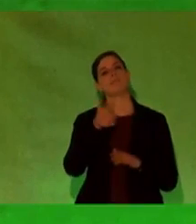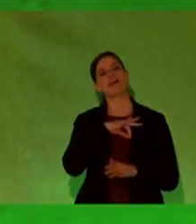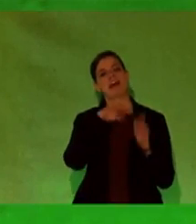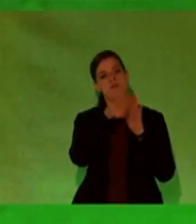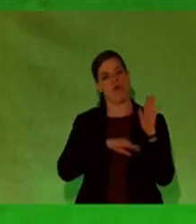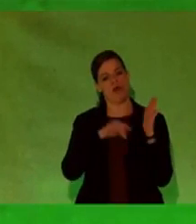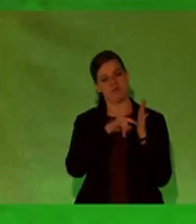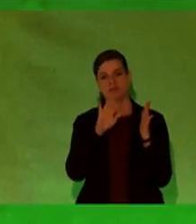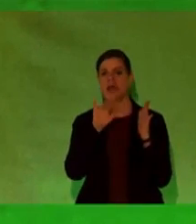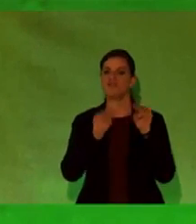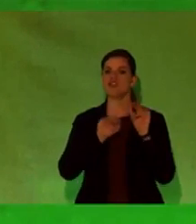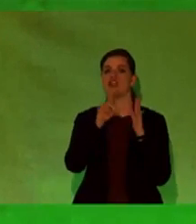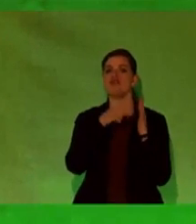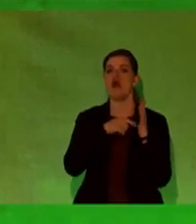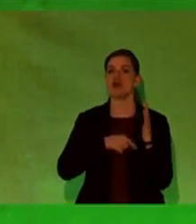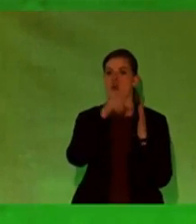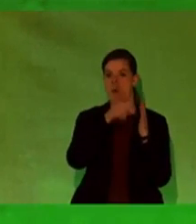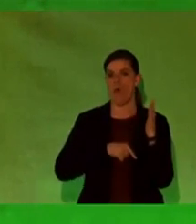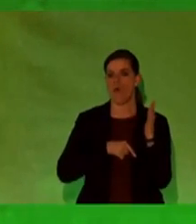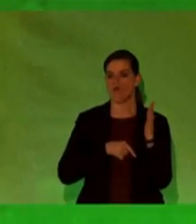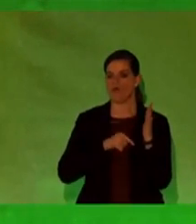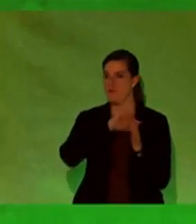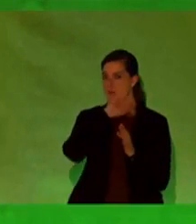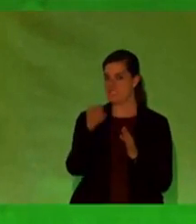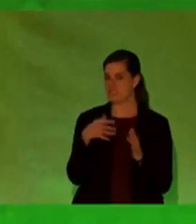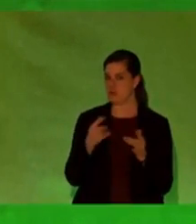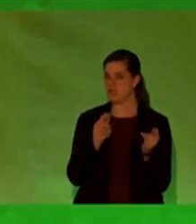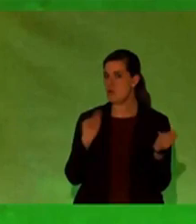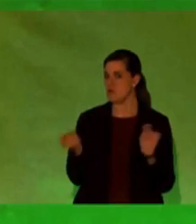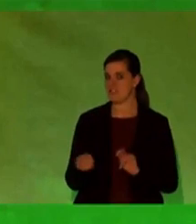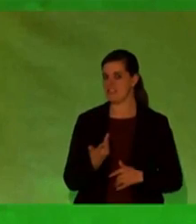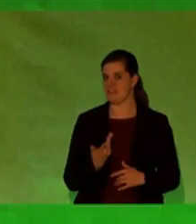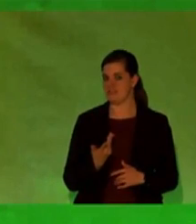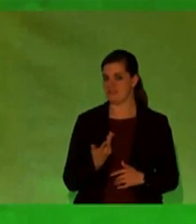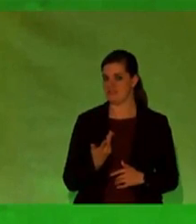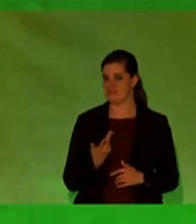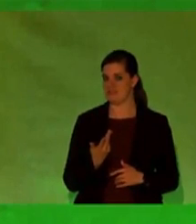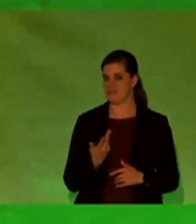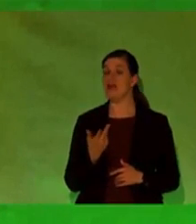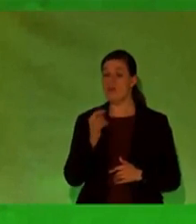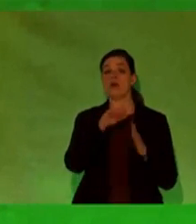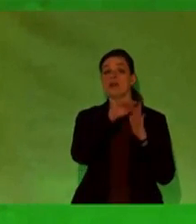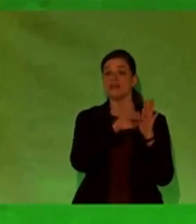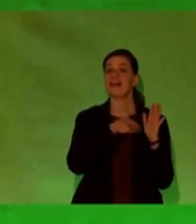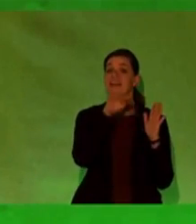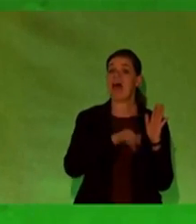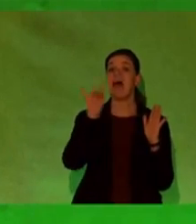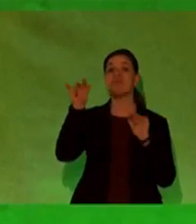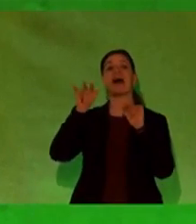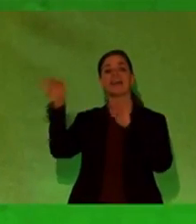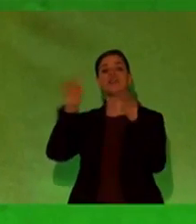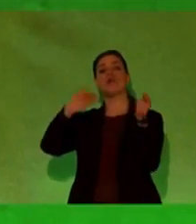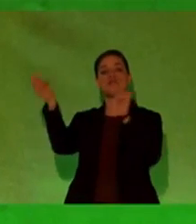stehen Forderungen, die noch lange nicht umgesetzt sind, wenn wir in der Regierung sind. Aber Forderungen mit